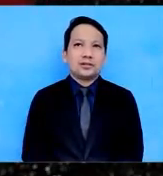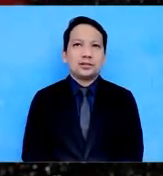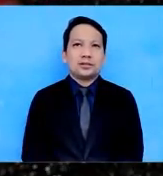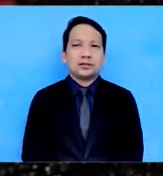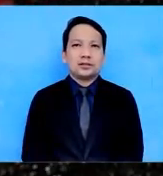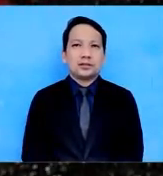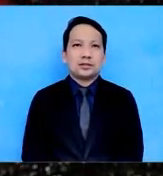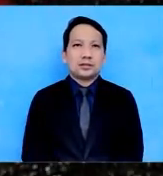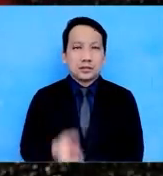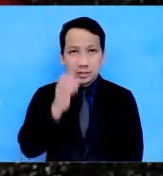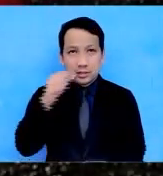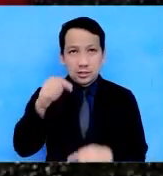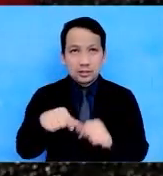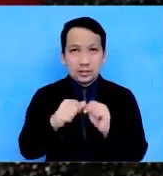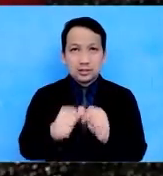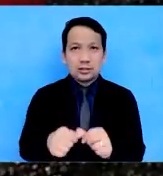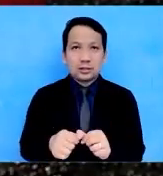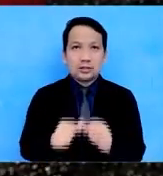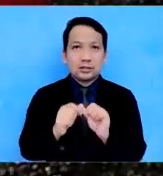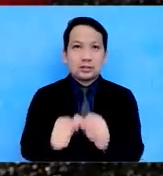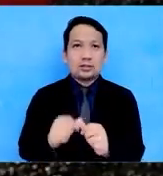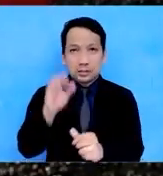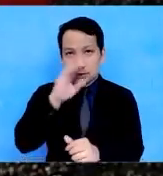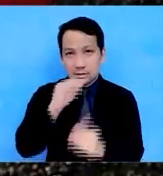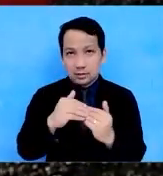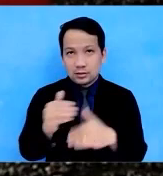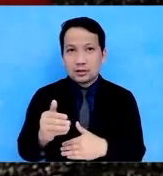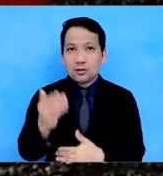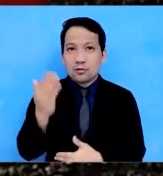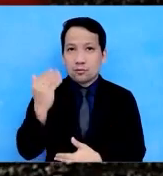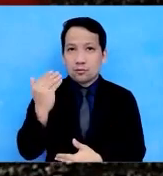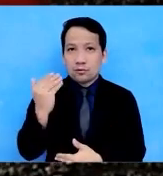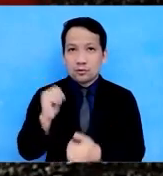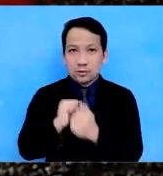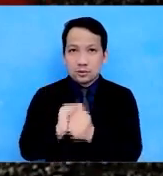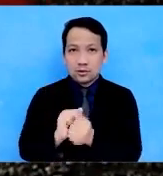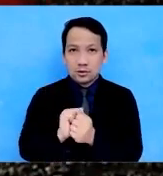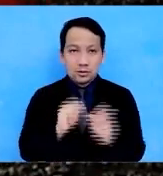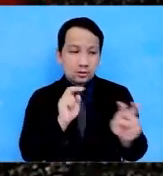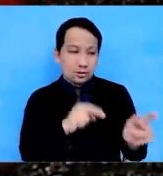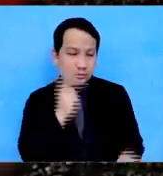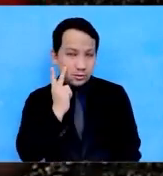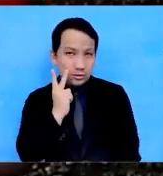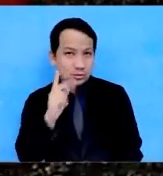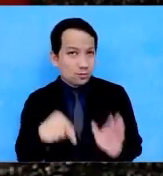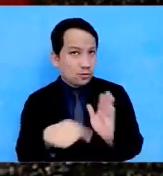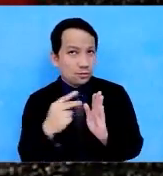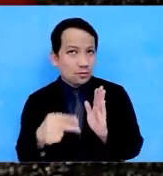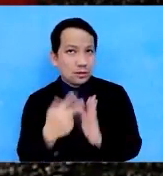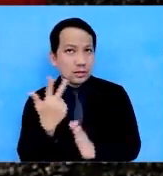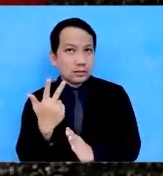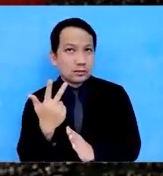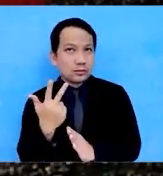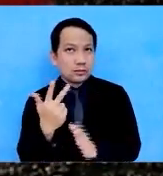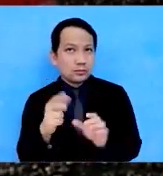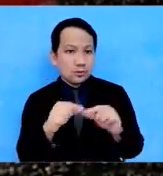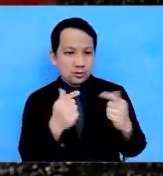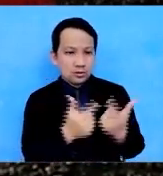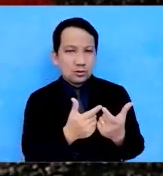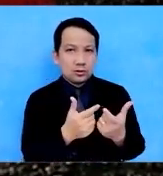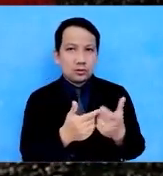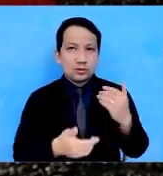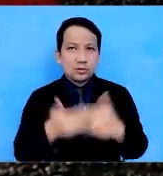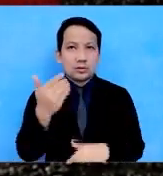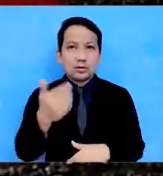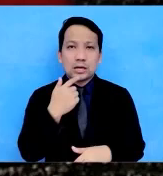Yes, Cheryl, nandito ka tayo ngayon nga sa Cebu, ano? Dahil kasama at sinilip natin not one, not two, but three na units ng high-rating primetime